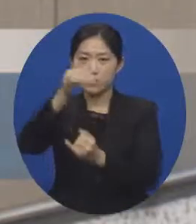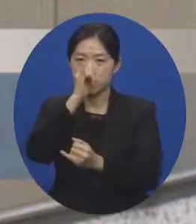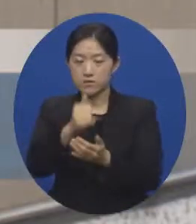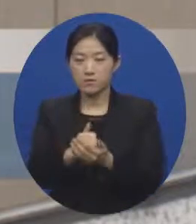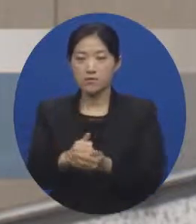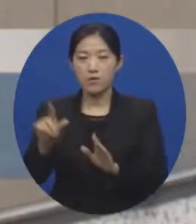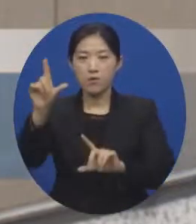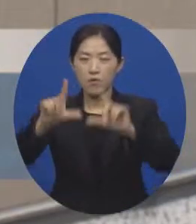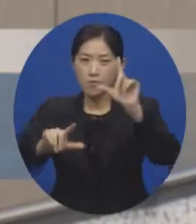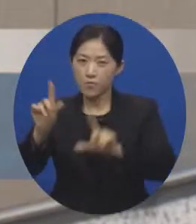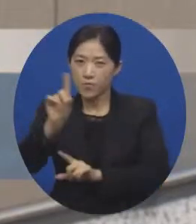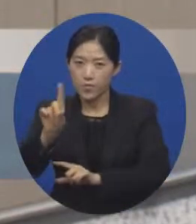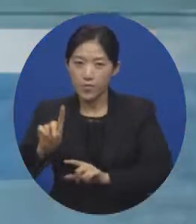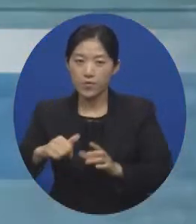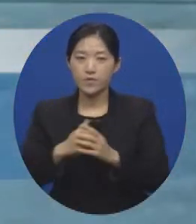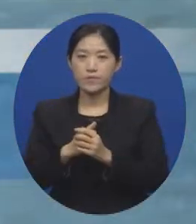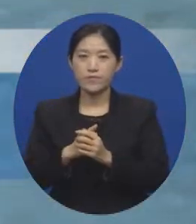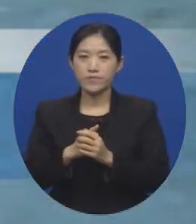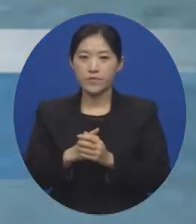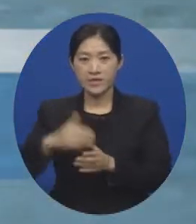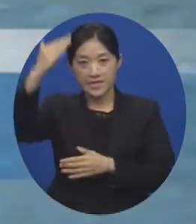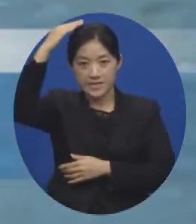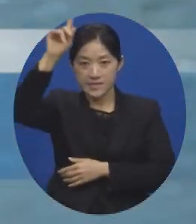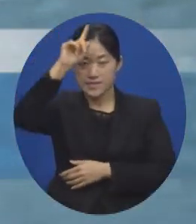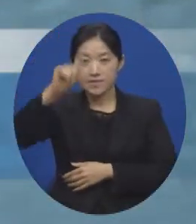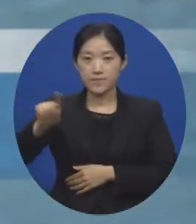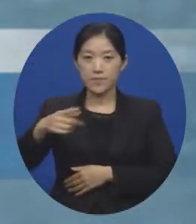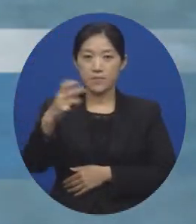혹시 인상착의가 어떠한지 보셨나요?